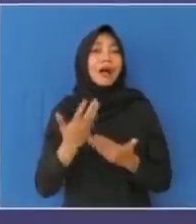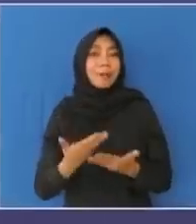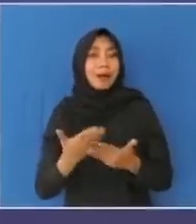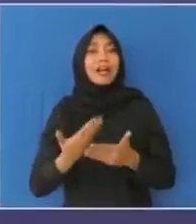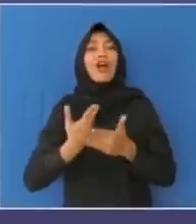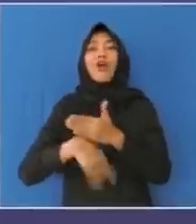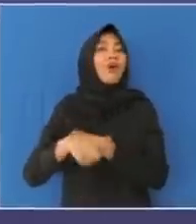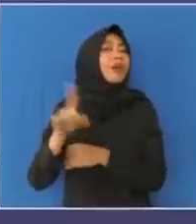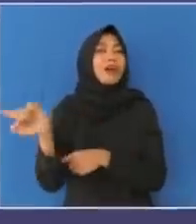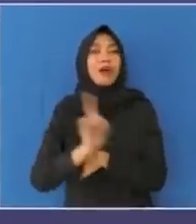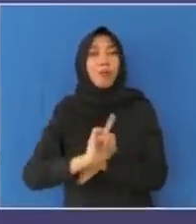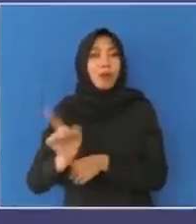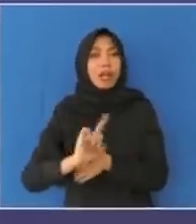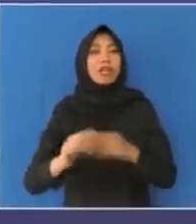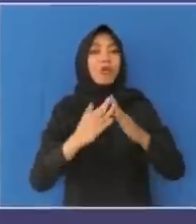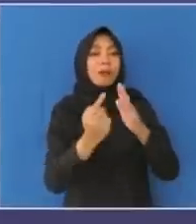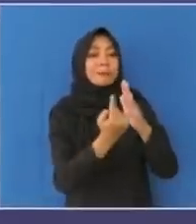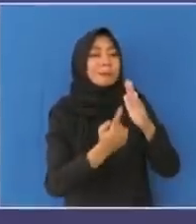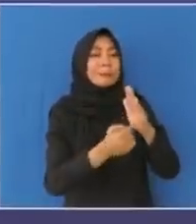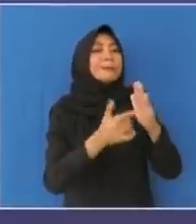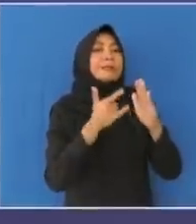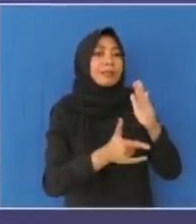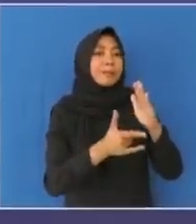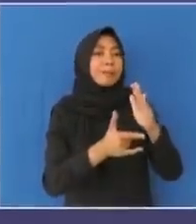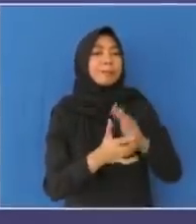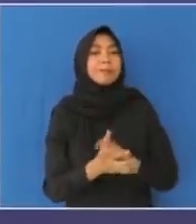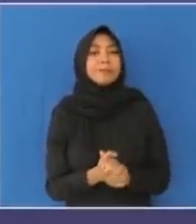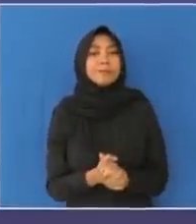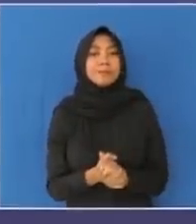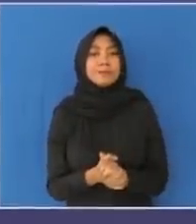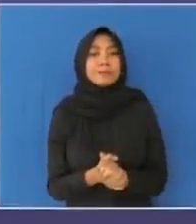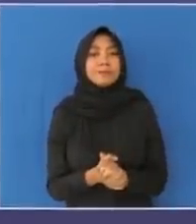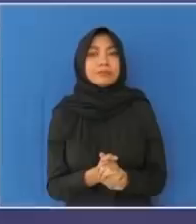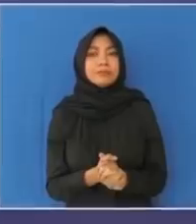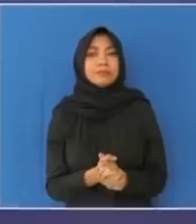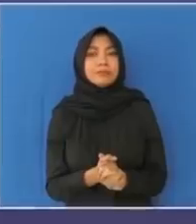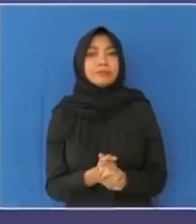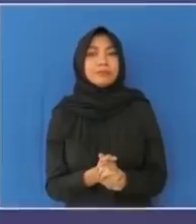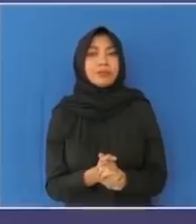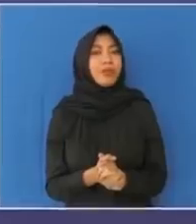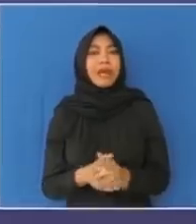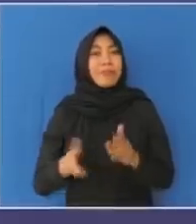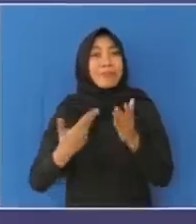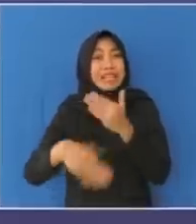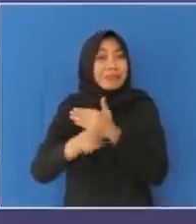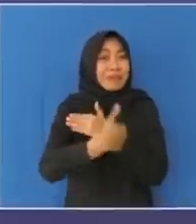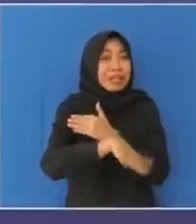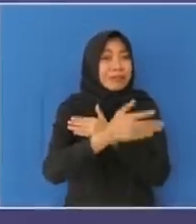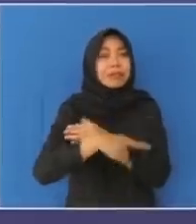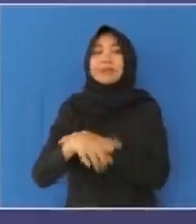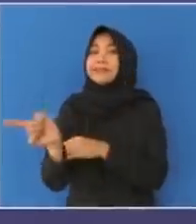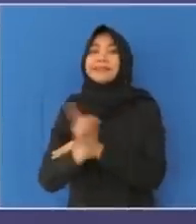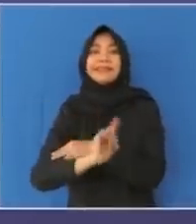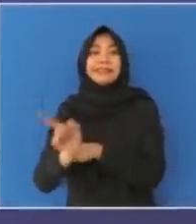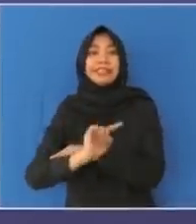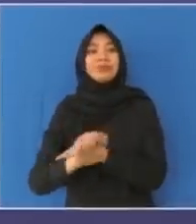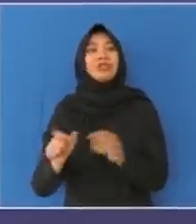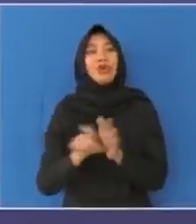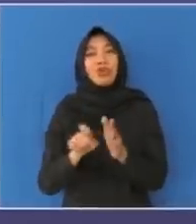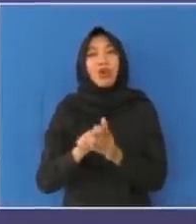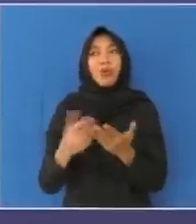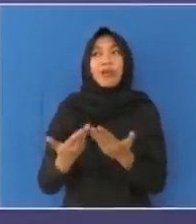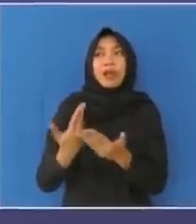bagus untuk tetap berada di rumah Hai tidak bepergian kemanapun baik ke rumah